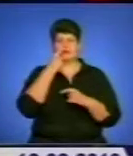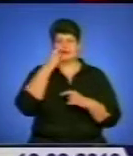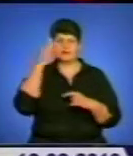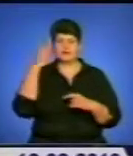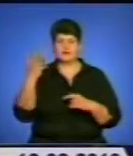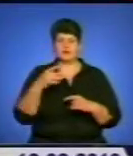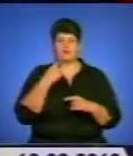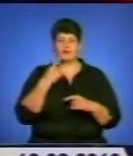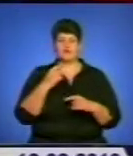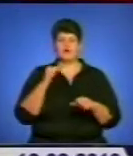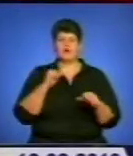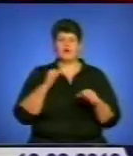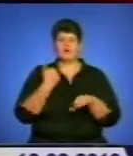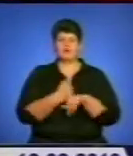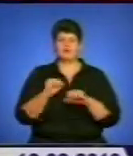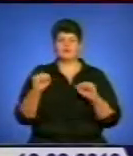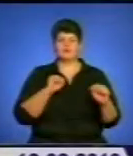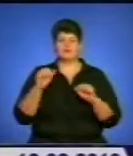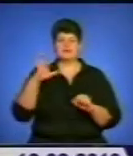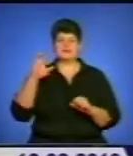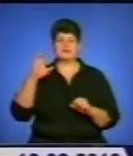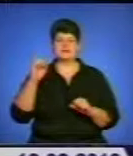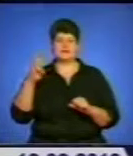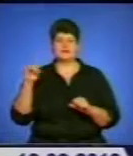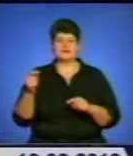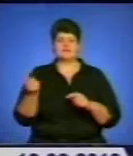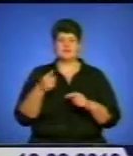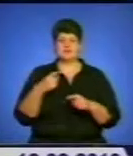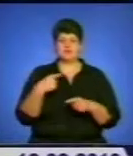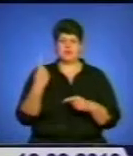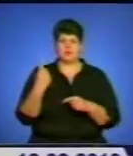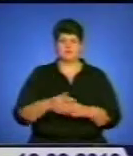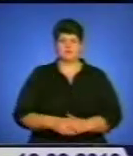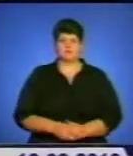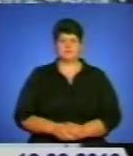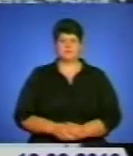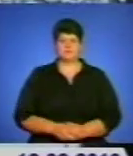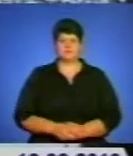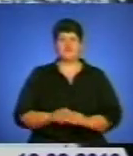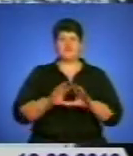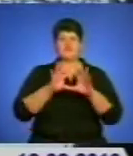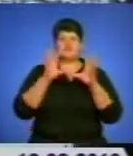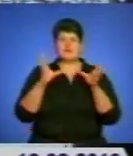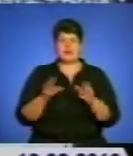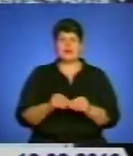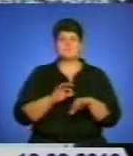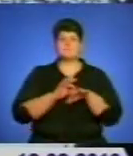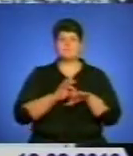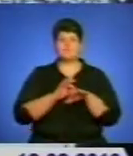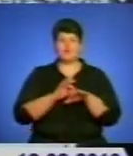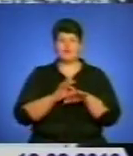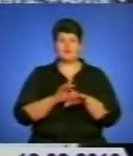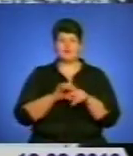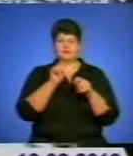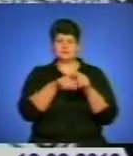головному управлінні Держсанепідслужби у Тернопільській області. Подробиці у сюжеті. Взагалі проводиться